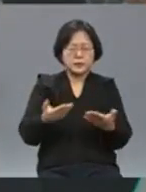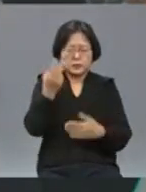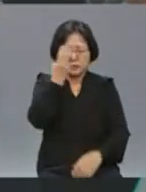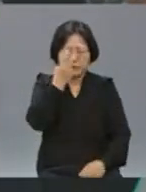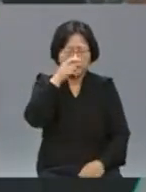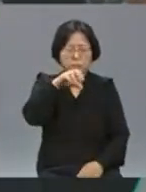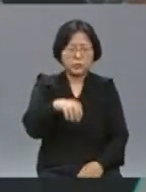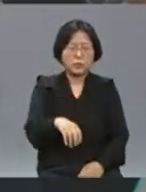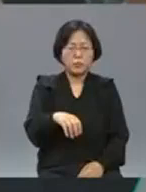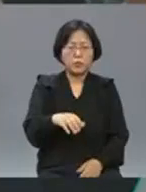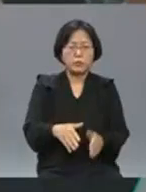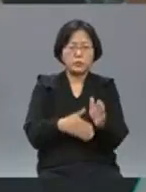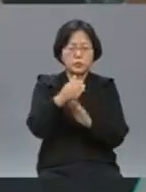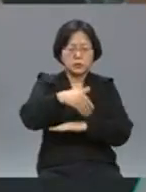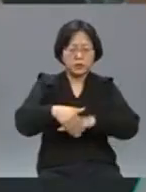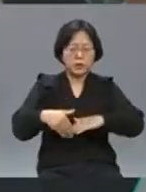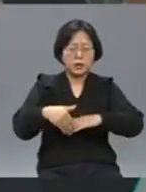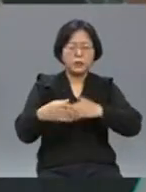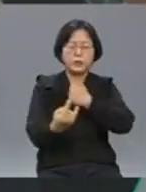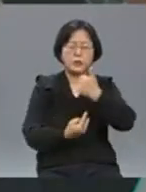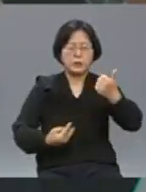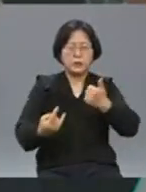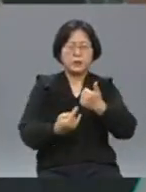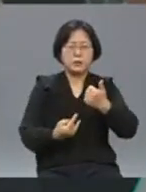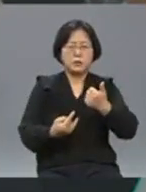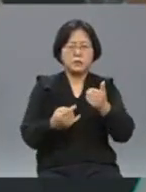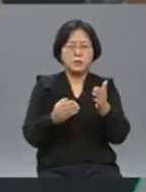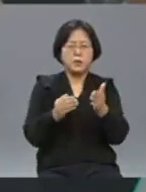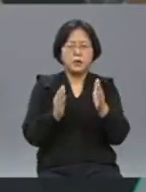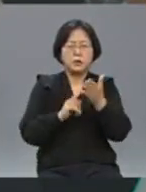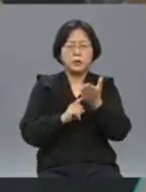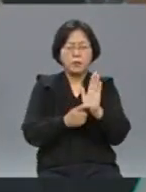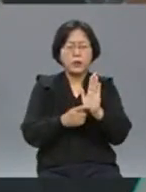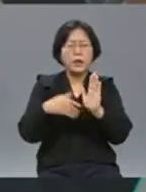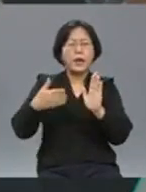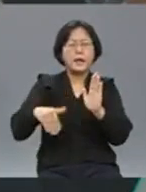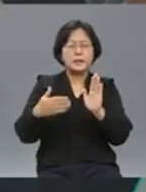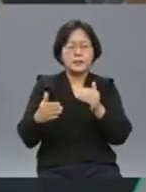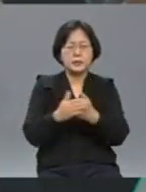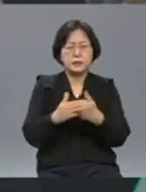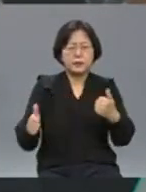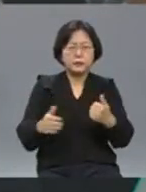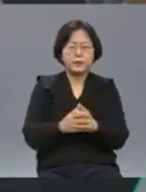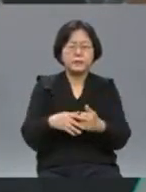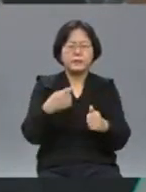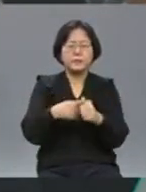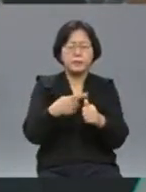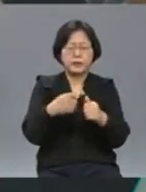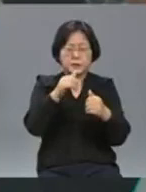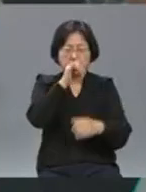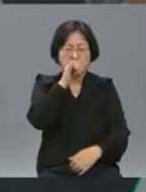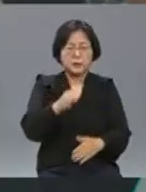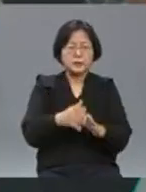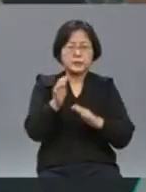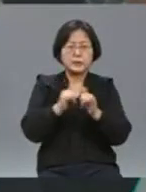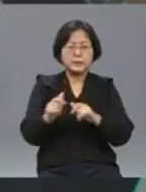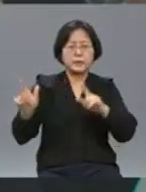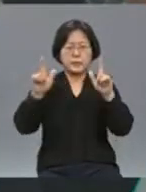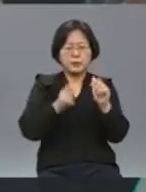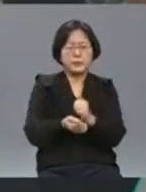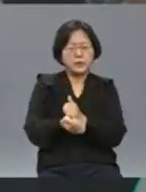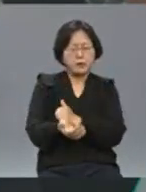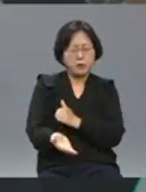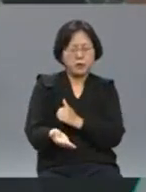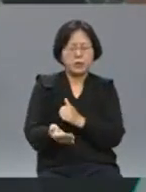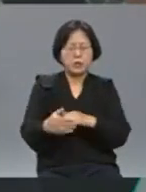심의하는 곳이 바로 도시계획위원회인데 비공개로 운영되다 보니 여러 비판을 받아왔습니다. 시민의 삶에 큰 영향을